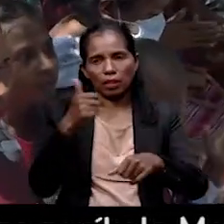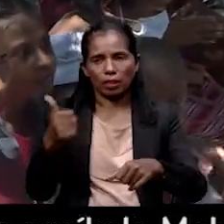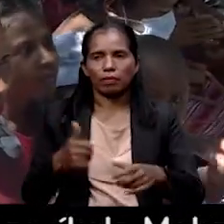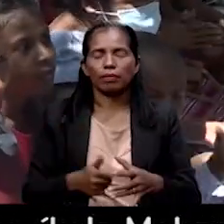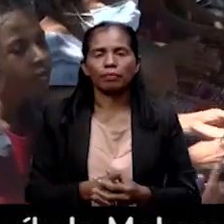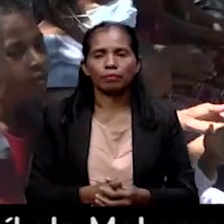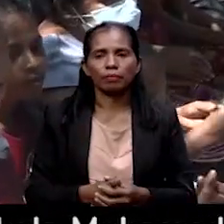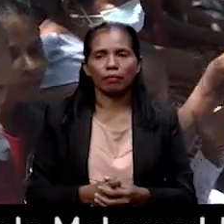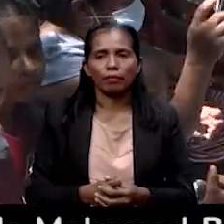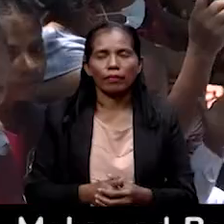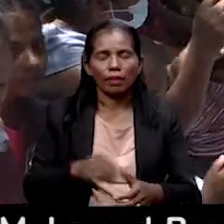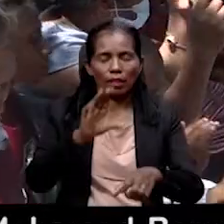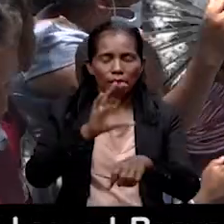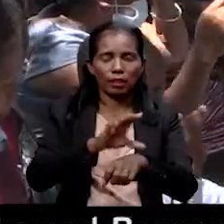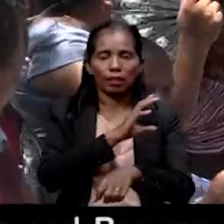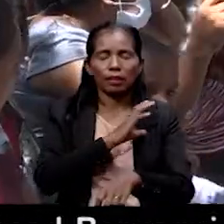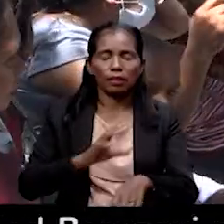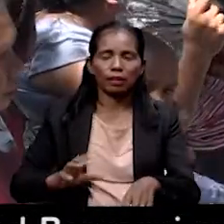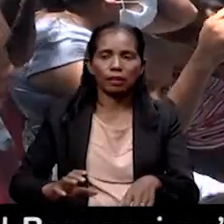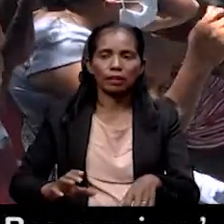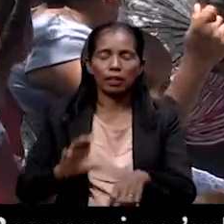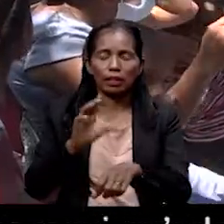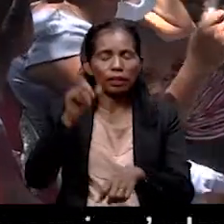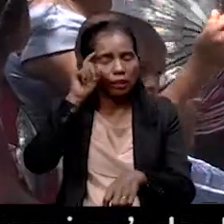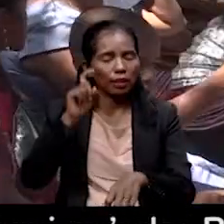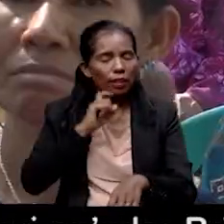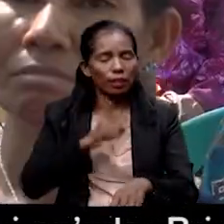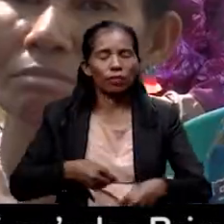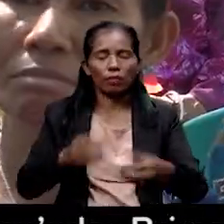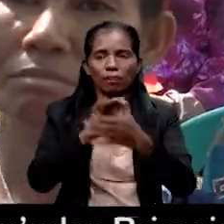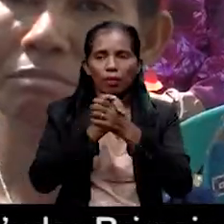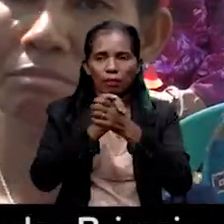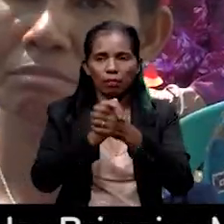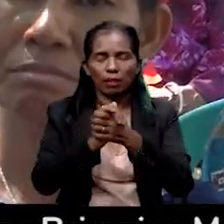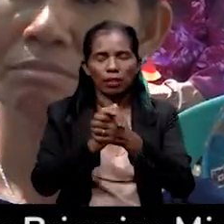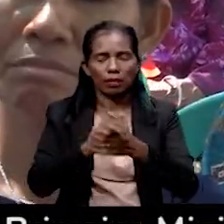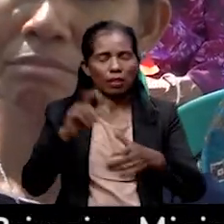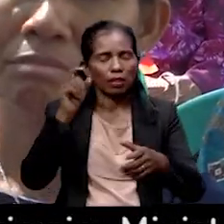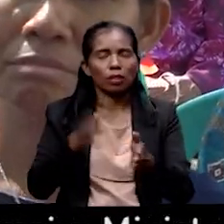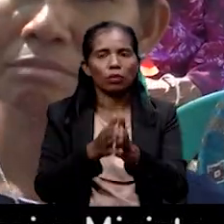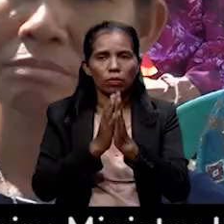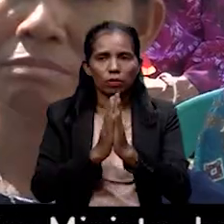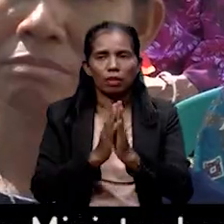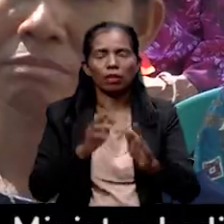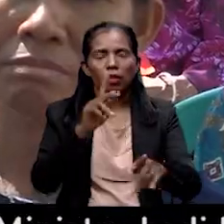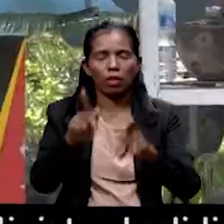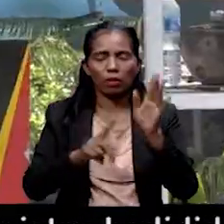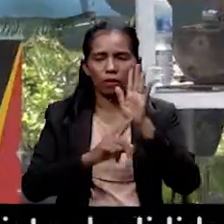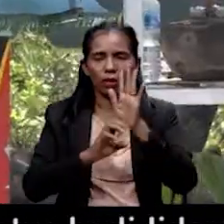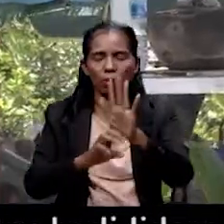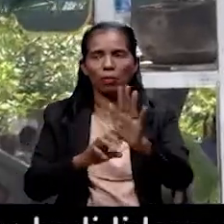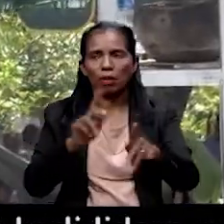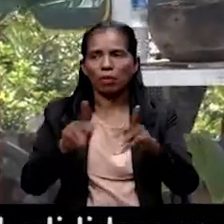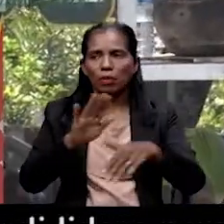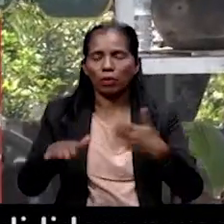misa leader karismatiku Carlos Anal Gusmão hato para bens ba mufong nen rua, no husu atu sai aman exemplar ba komunidari tomak.